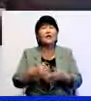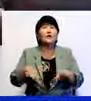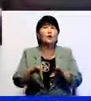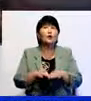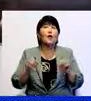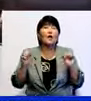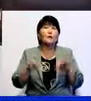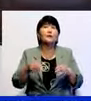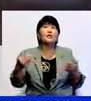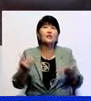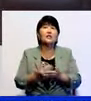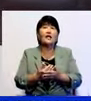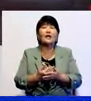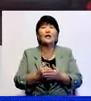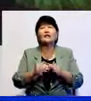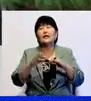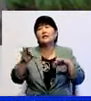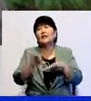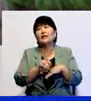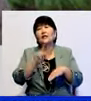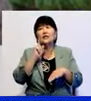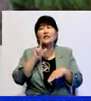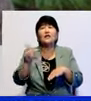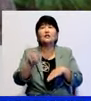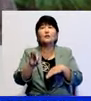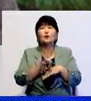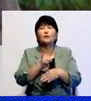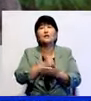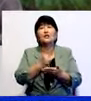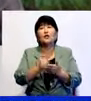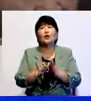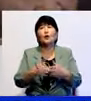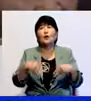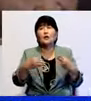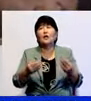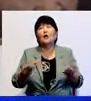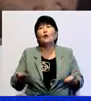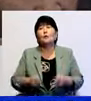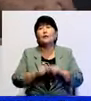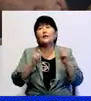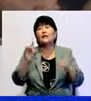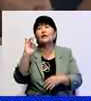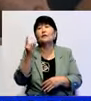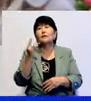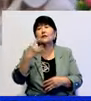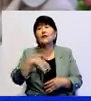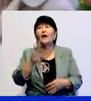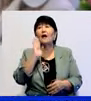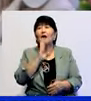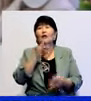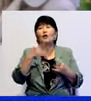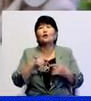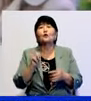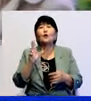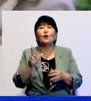бас қосуда жаңадан шаңырақ көтерген жас отбасыларға неке куәлігі табысталып, өмір есігін ашқан сәбилердің аналарына туу